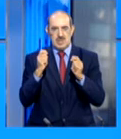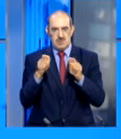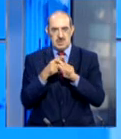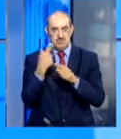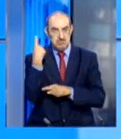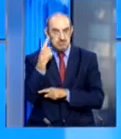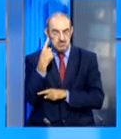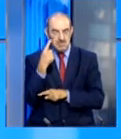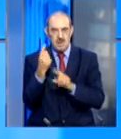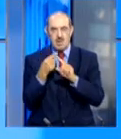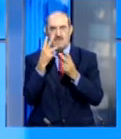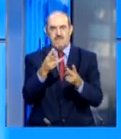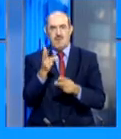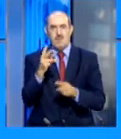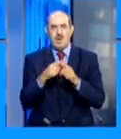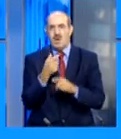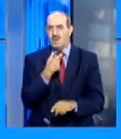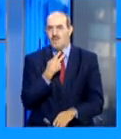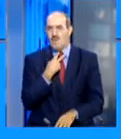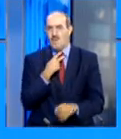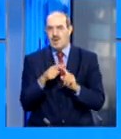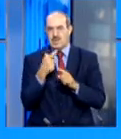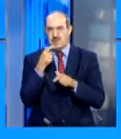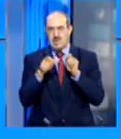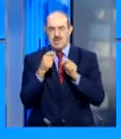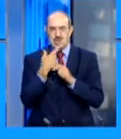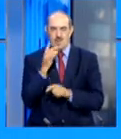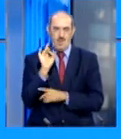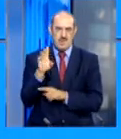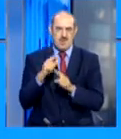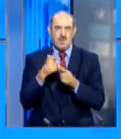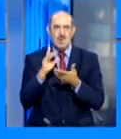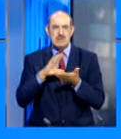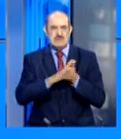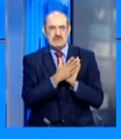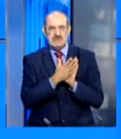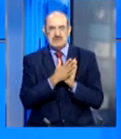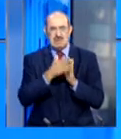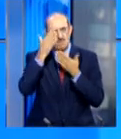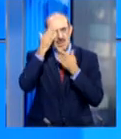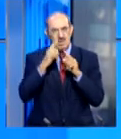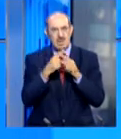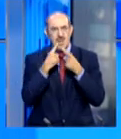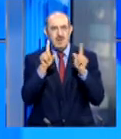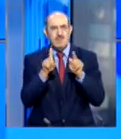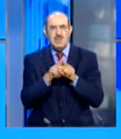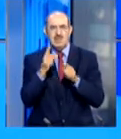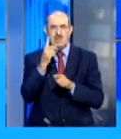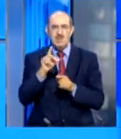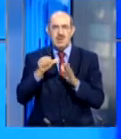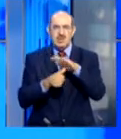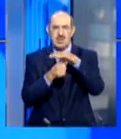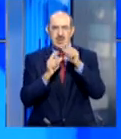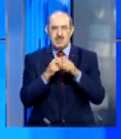نضالي يأتي وسط أصواتهم المتعالية تنديدا بانتهاك المخزن لحقوقهم وحريتهم بالعاصمة